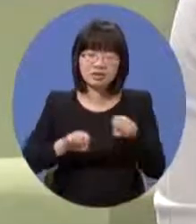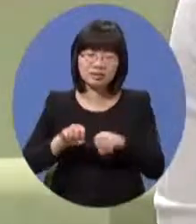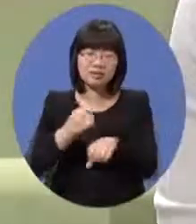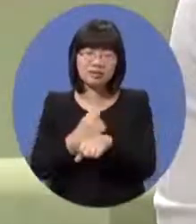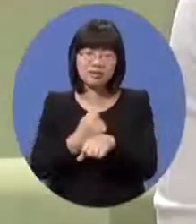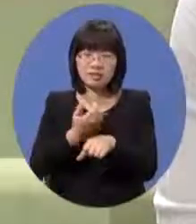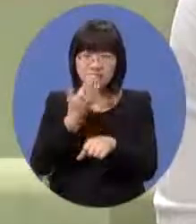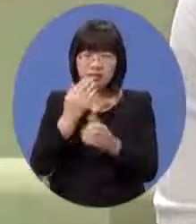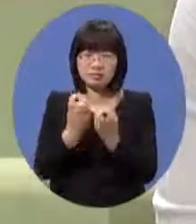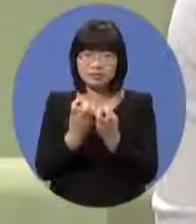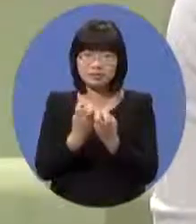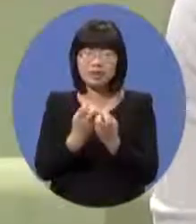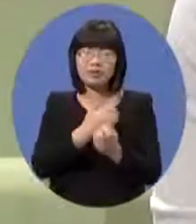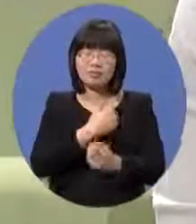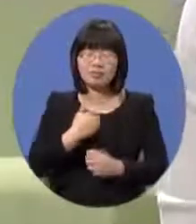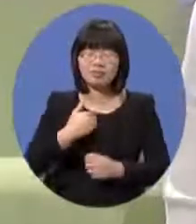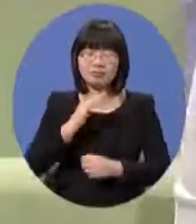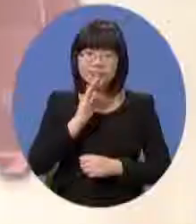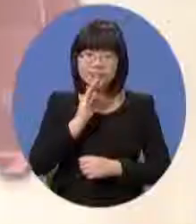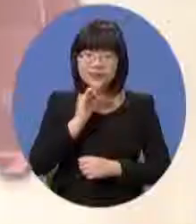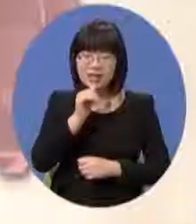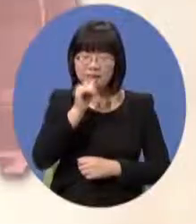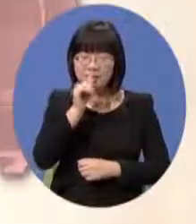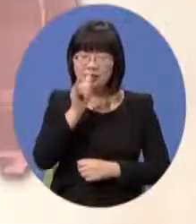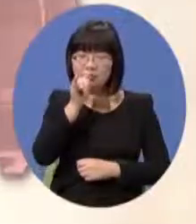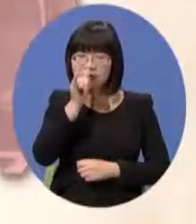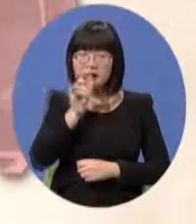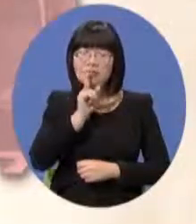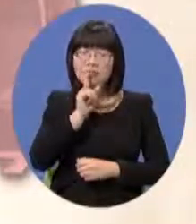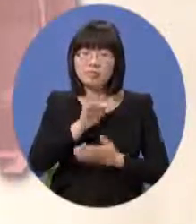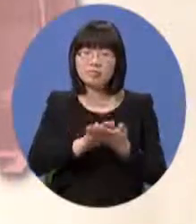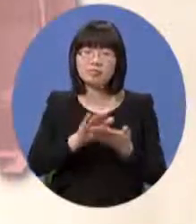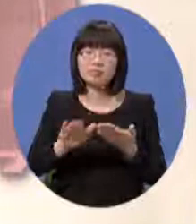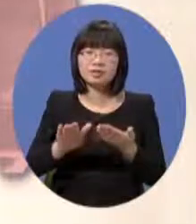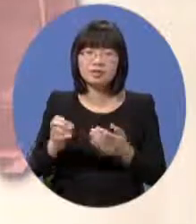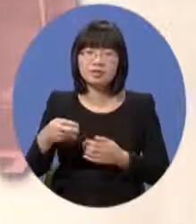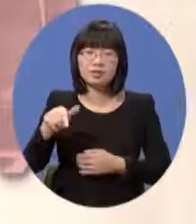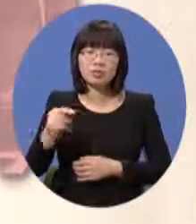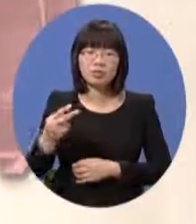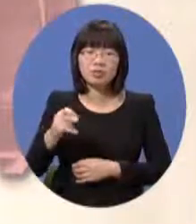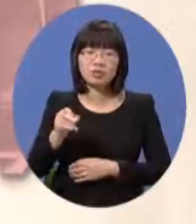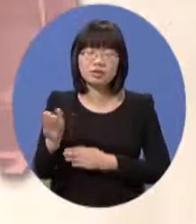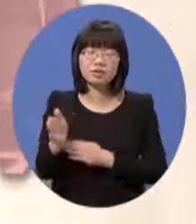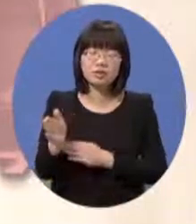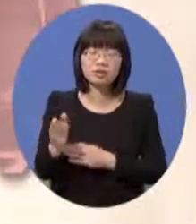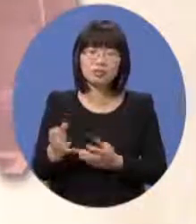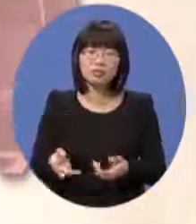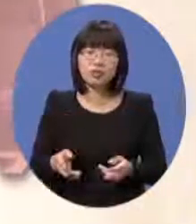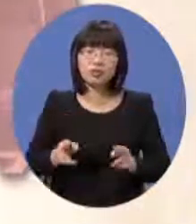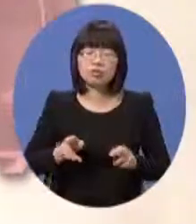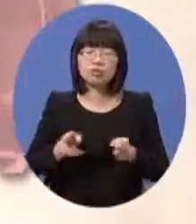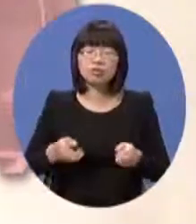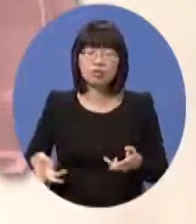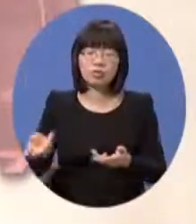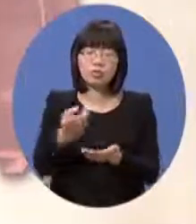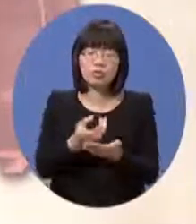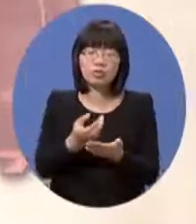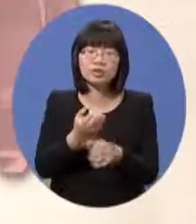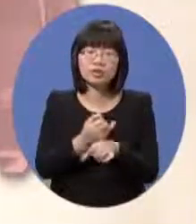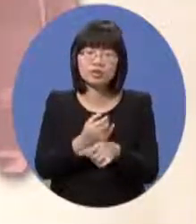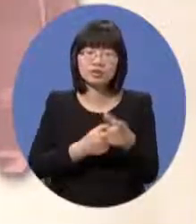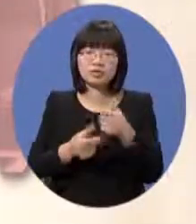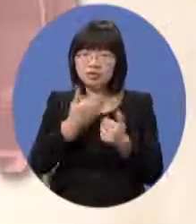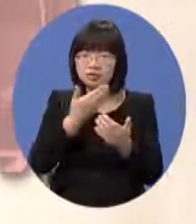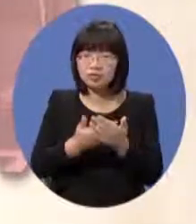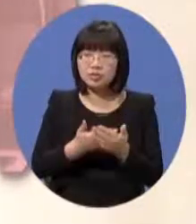양념이요? 네. 네. 브로콜리. 저 철분이 있다 그랬죠? 그러시고 네. 고등어는 구워서 올리시는 게 네, 좋으시고요. 고등어는 그냥 구우면 되는 네. 거고요.